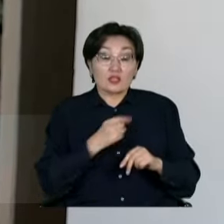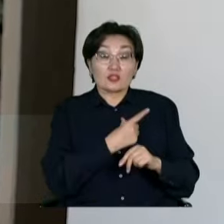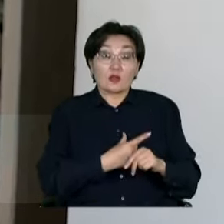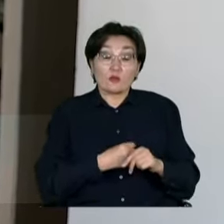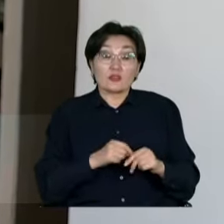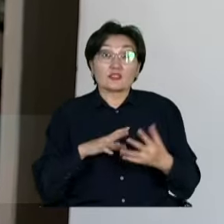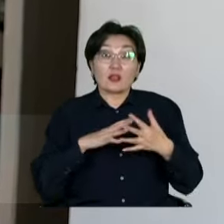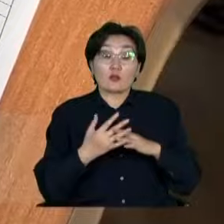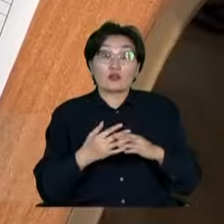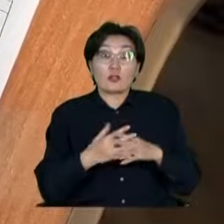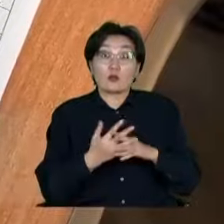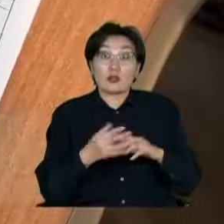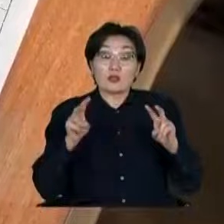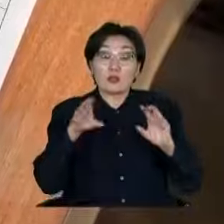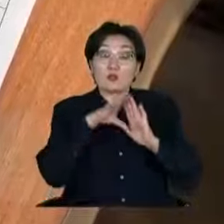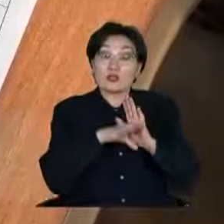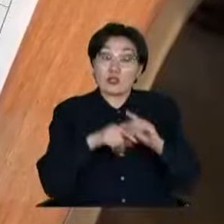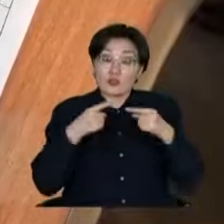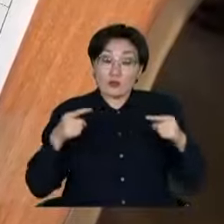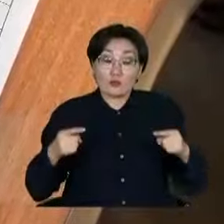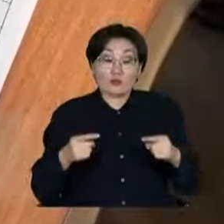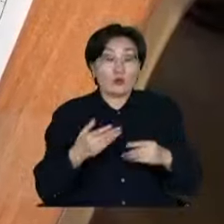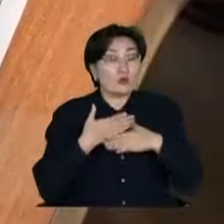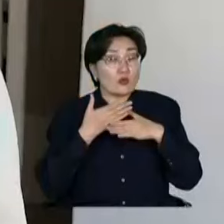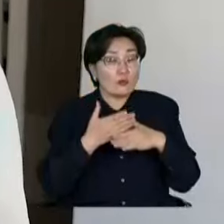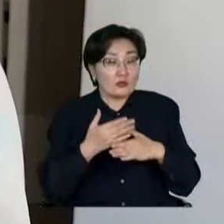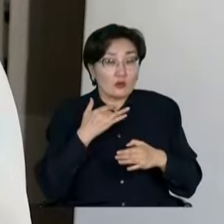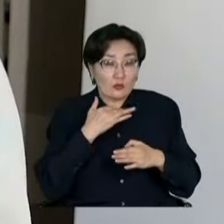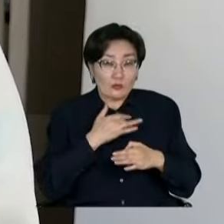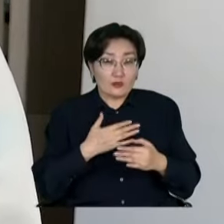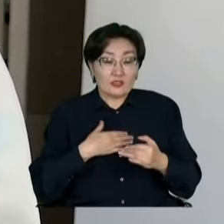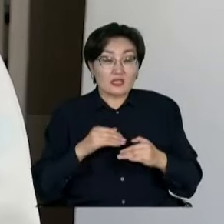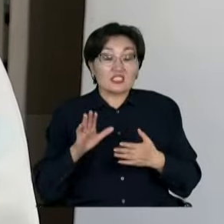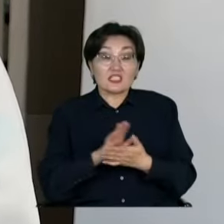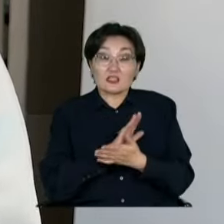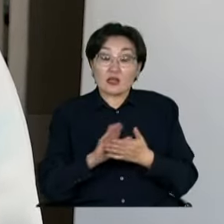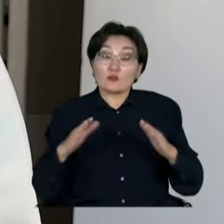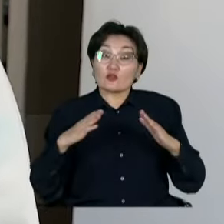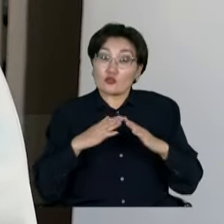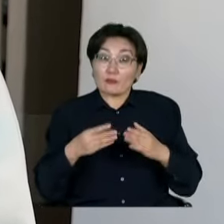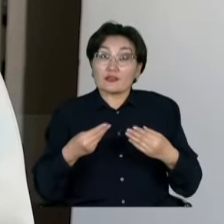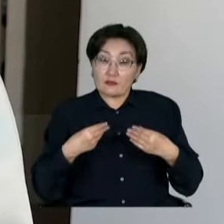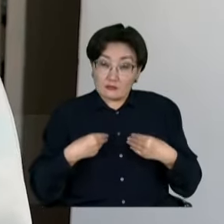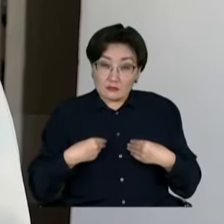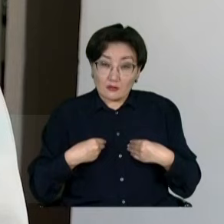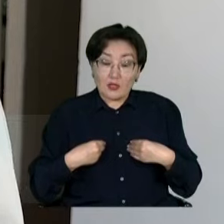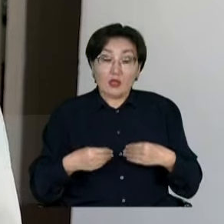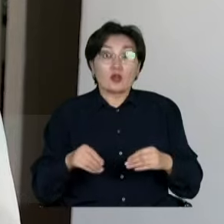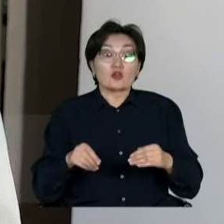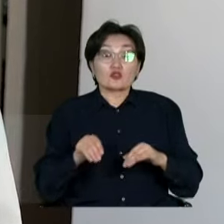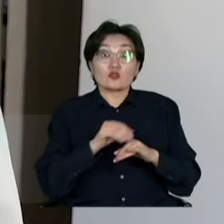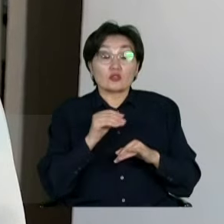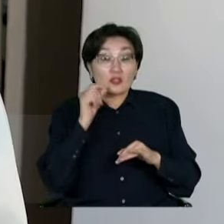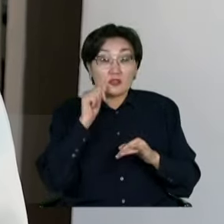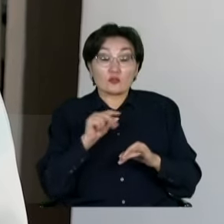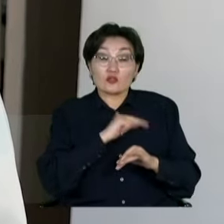ауылға бағдарламасында әртүрлі қолдаулар көп. Бізде тегін баспана берілді, жолдасымды